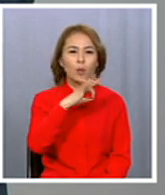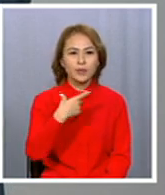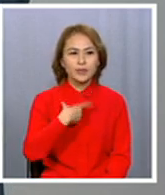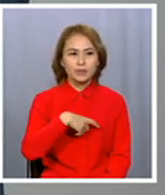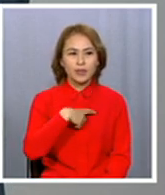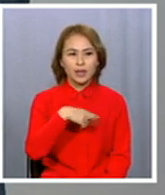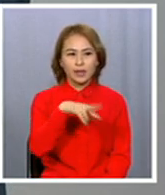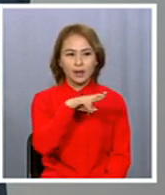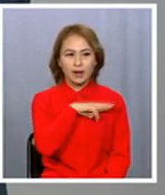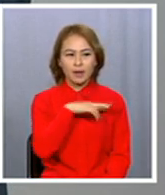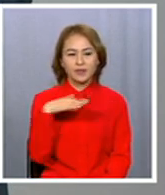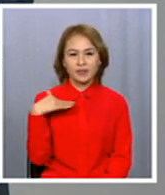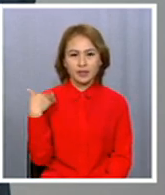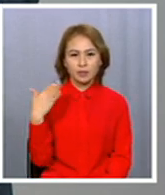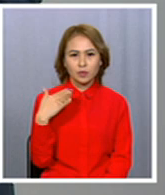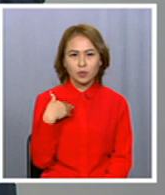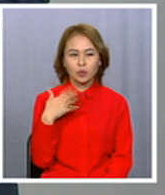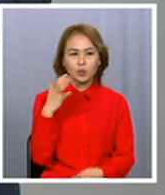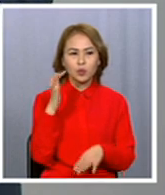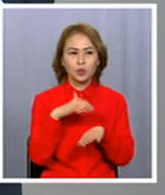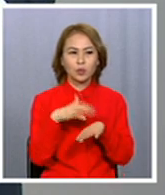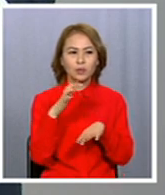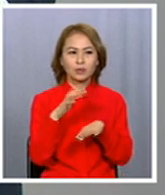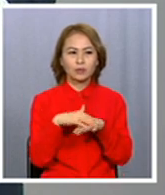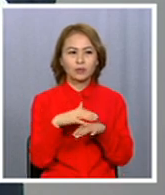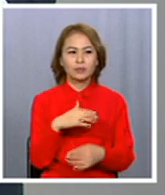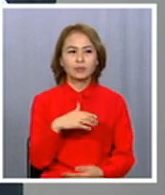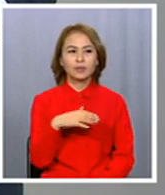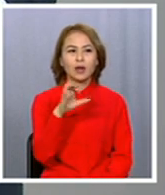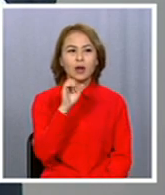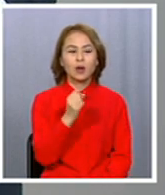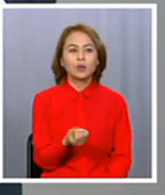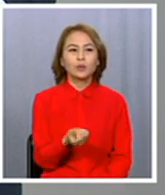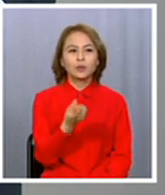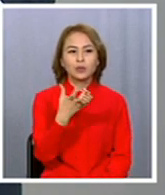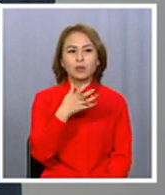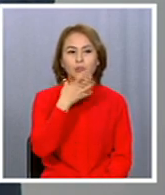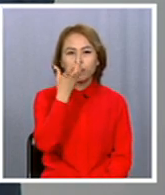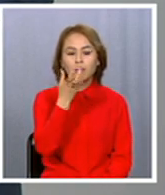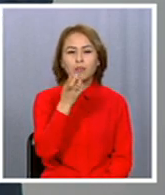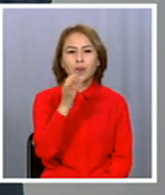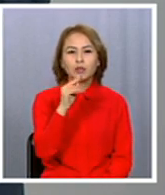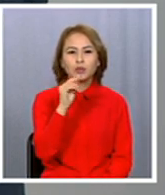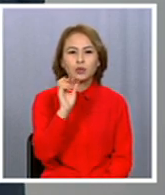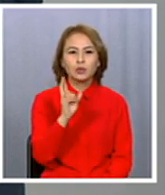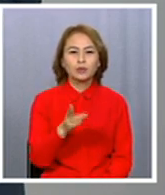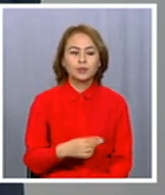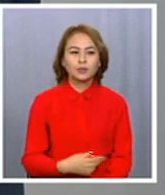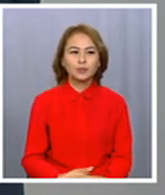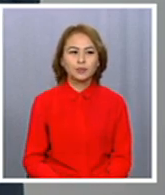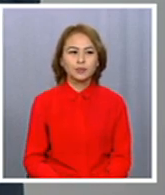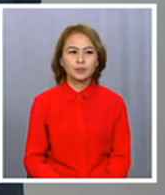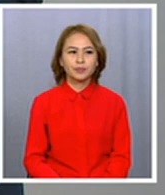Я витаминов сундучок. А ну-ка, откуси бочок. Здорово.